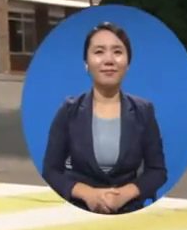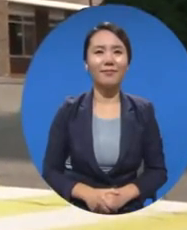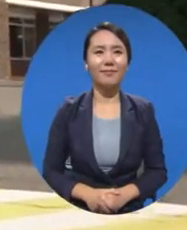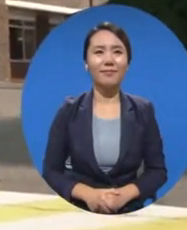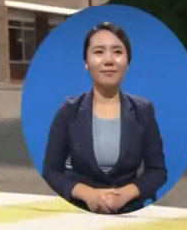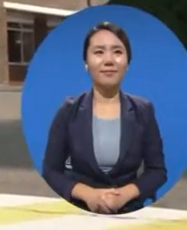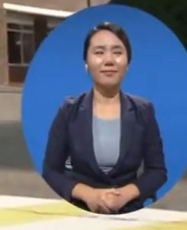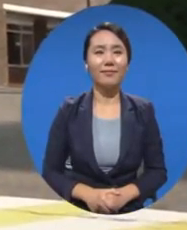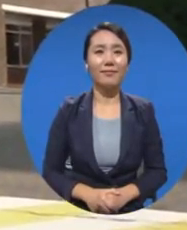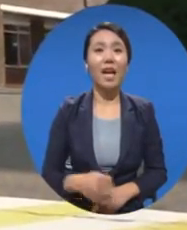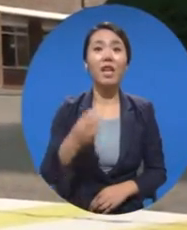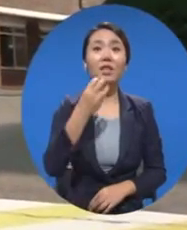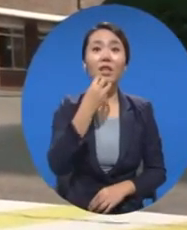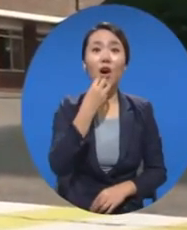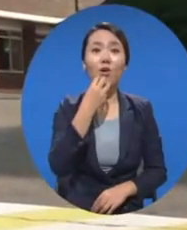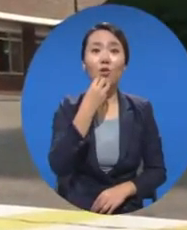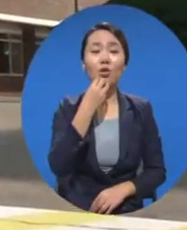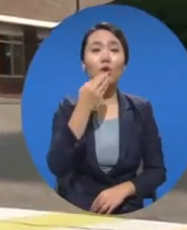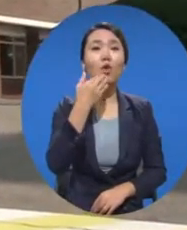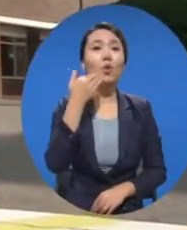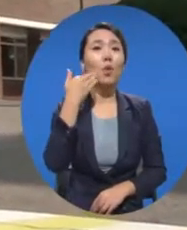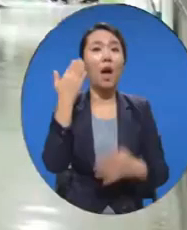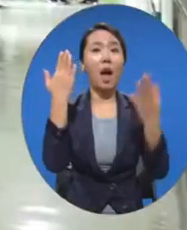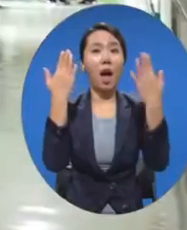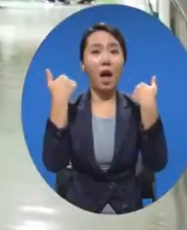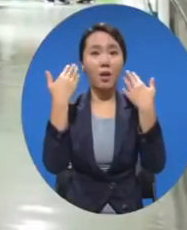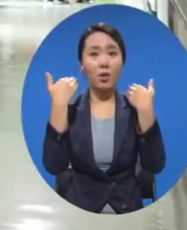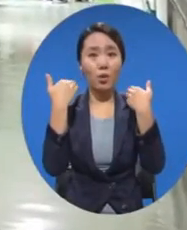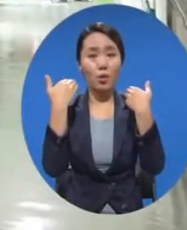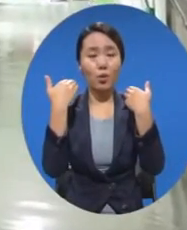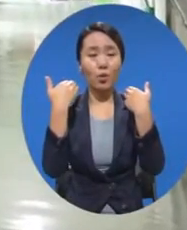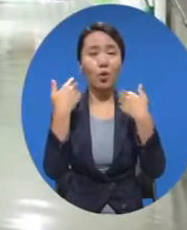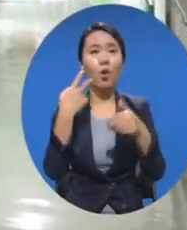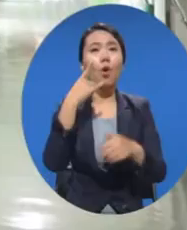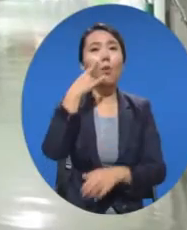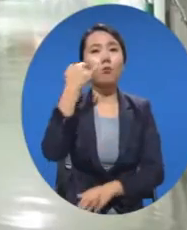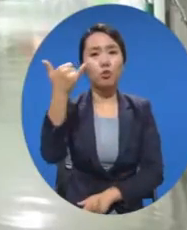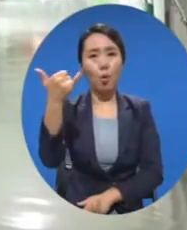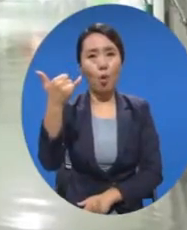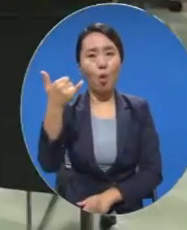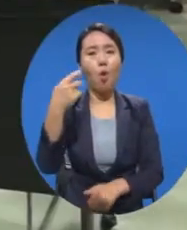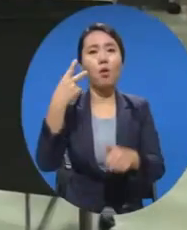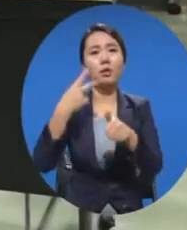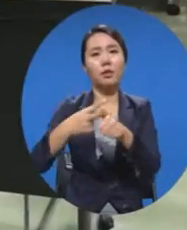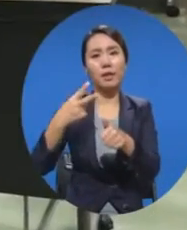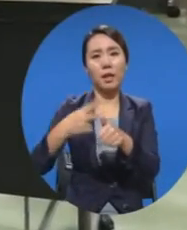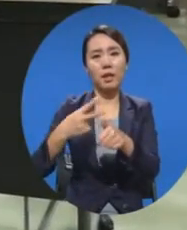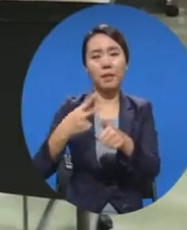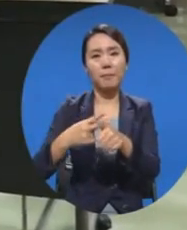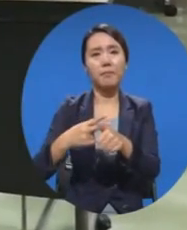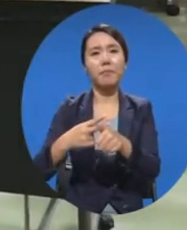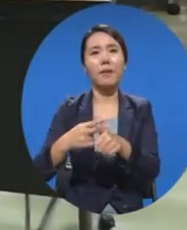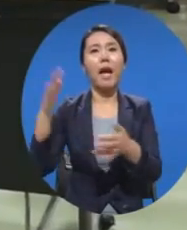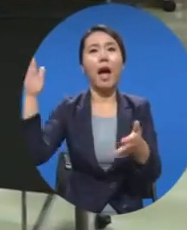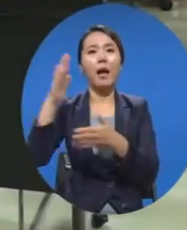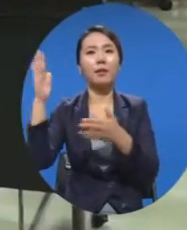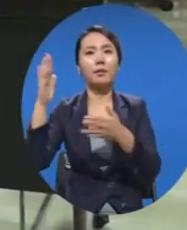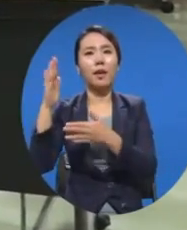다음 날, 서울의 한 청각장애인 학교에서 학부모, 교사, 고위 학생들이 센터를 견학하러